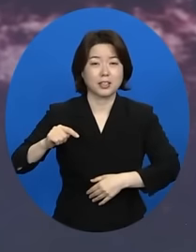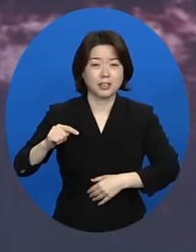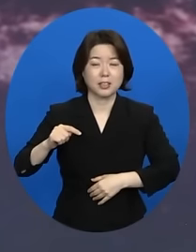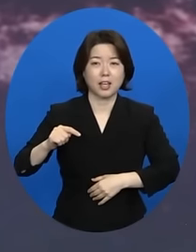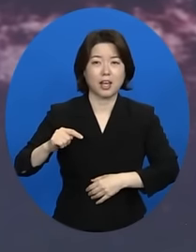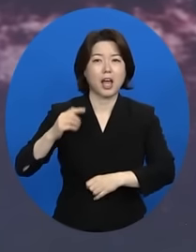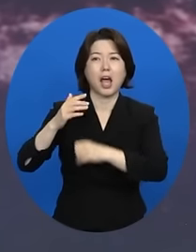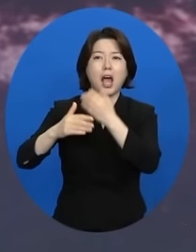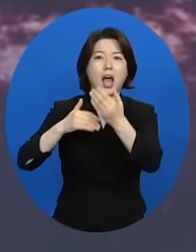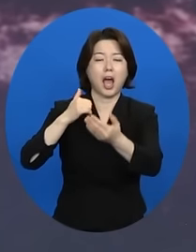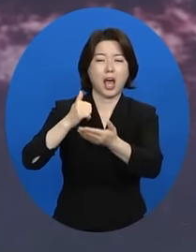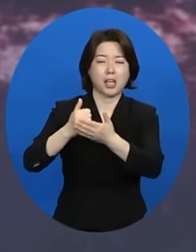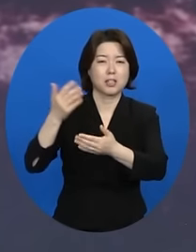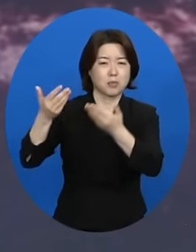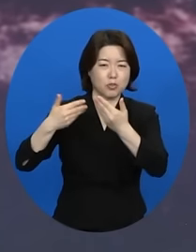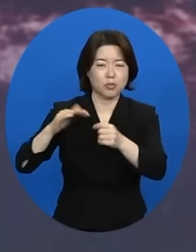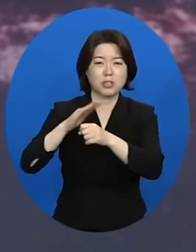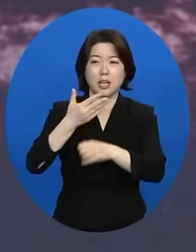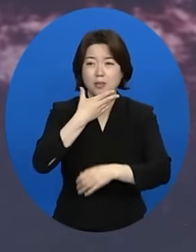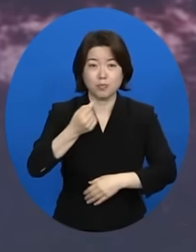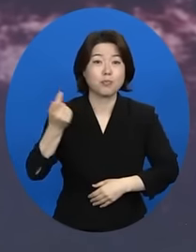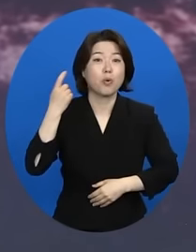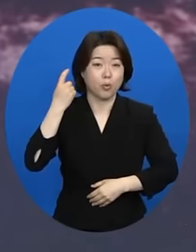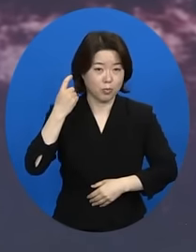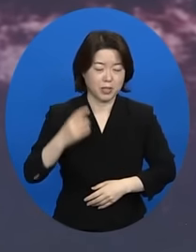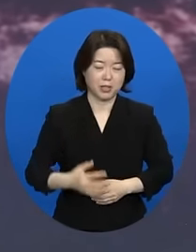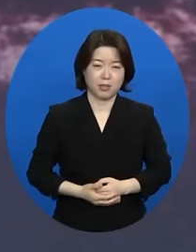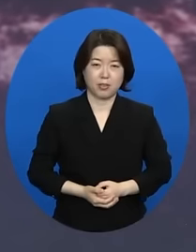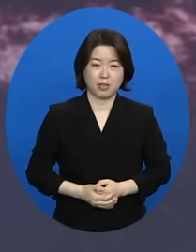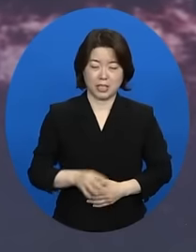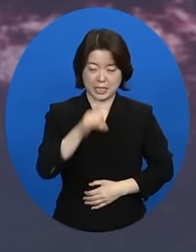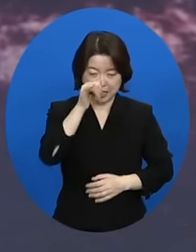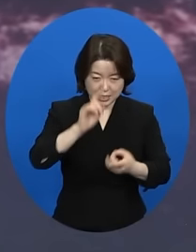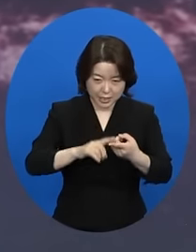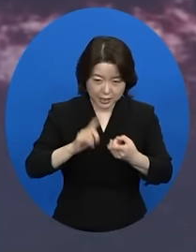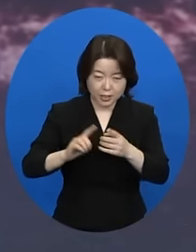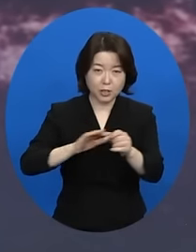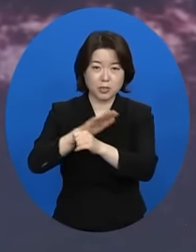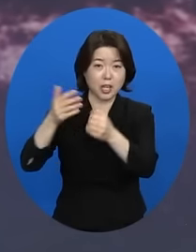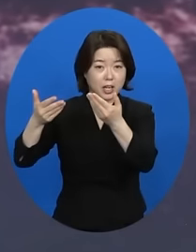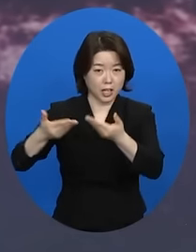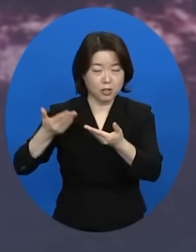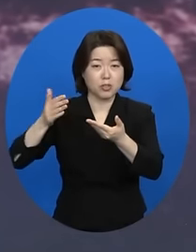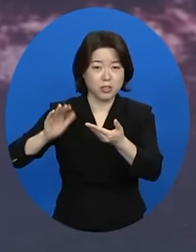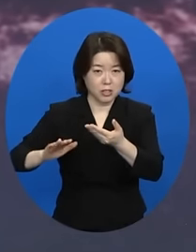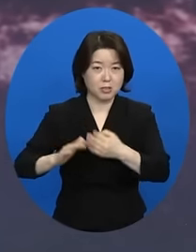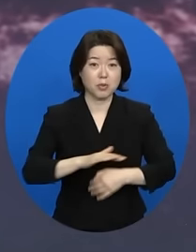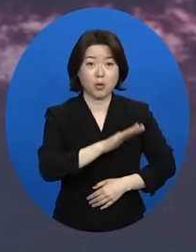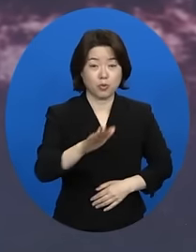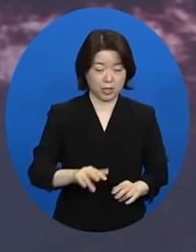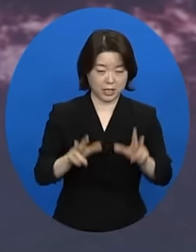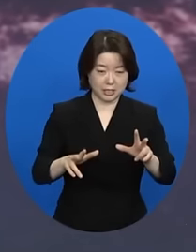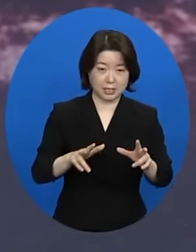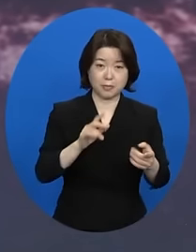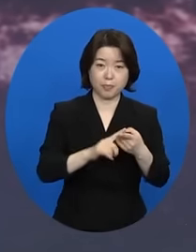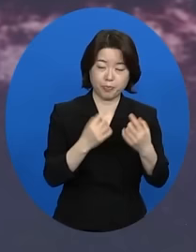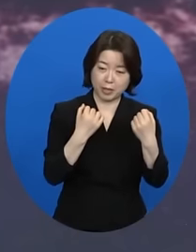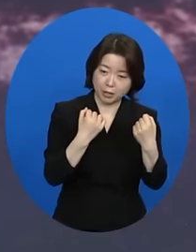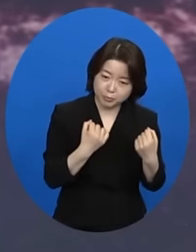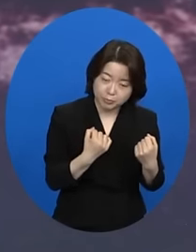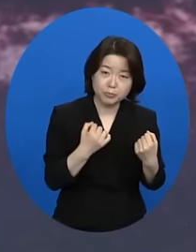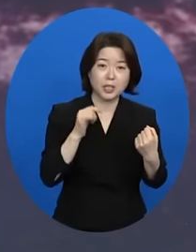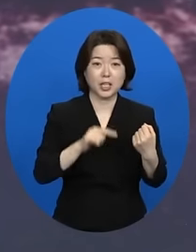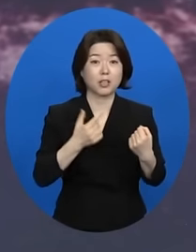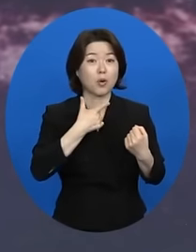굿뉴스, 복음인 것이죠. 그런데 우리를 있는 그대로 사랑하셨다고 해서 우리가 지금 그대로 머물러 있는